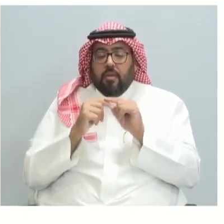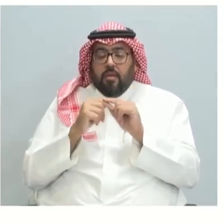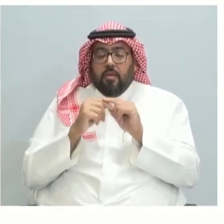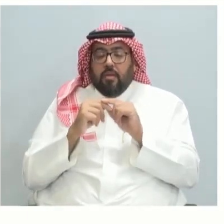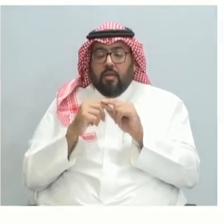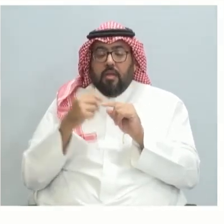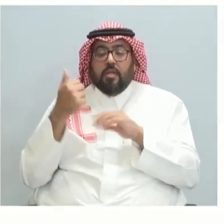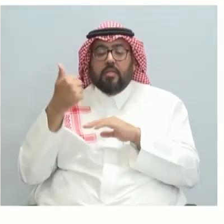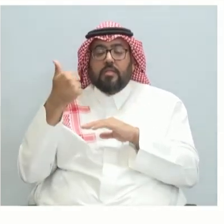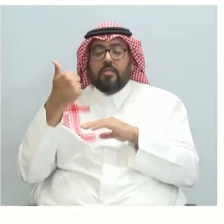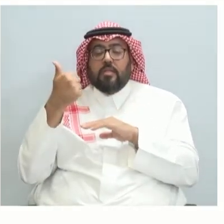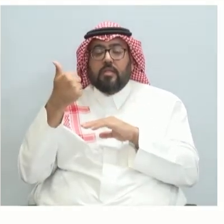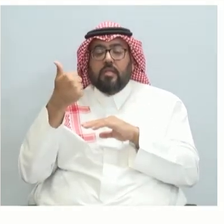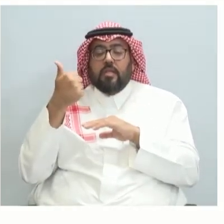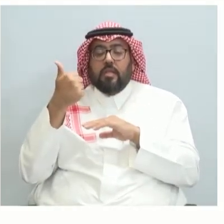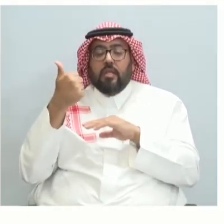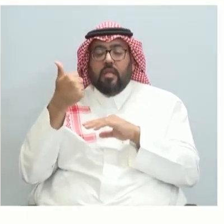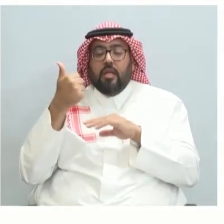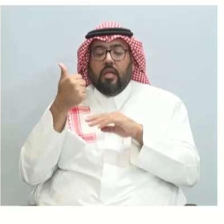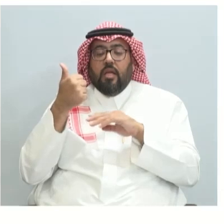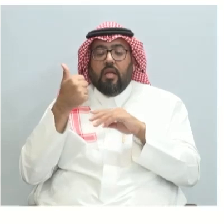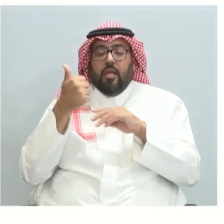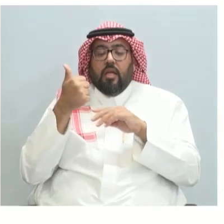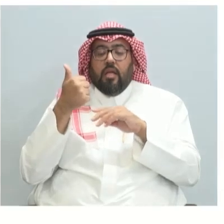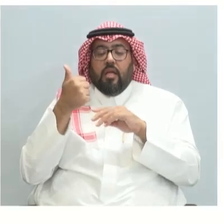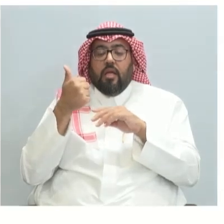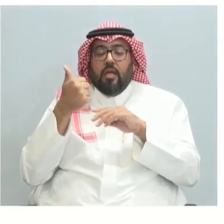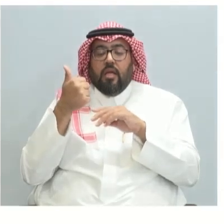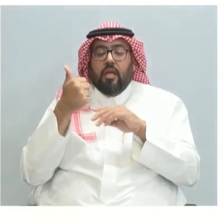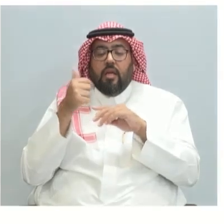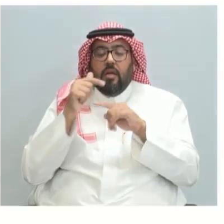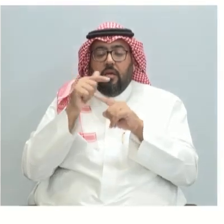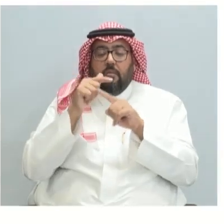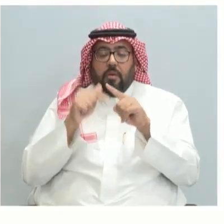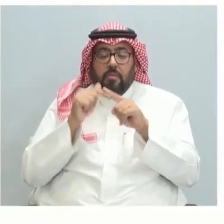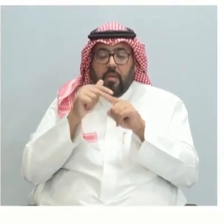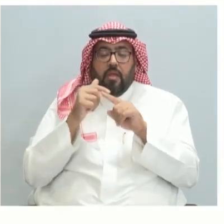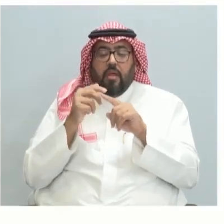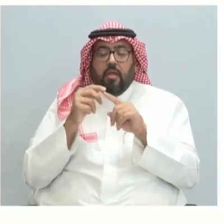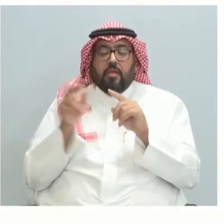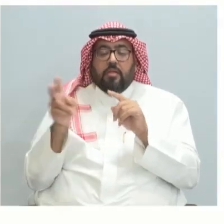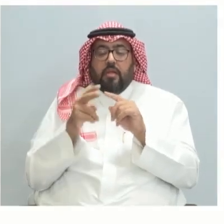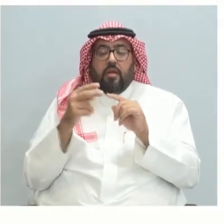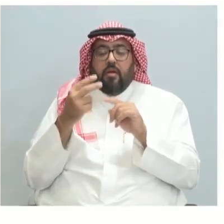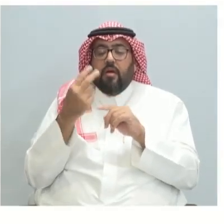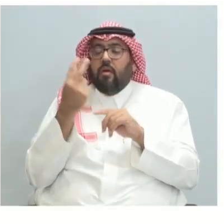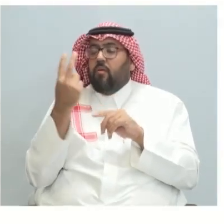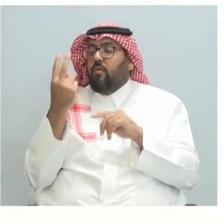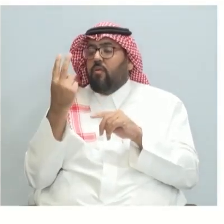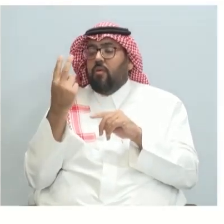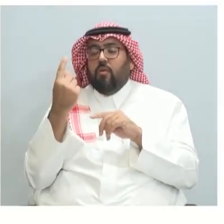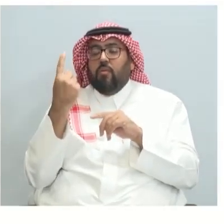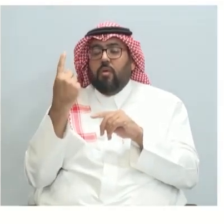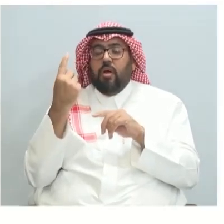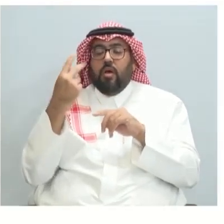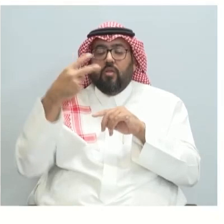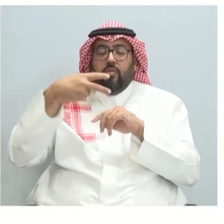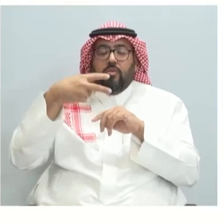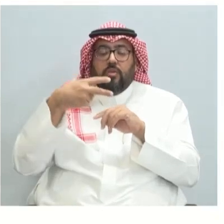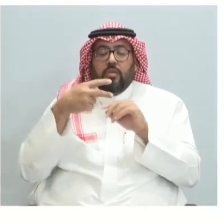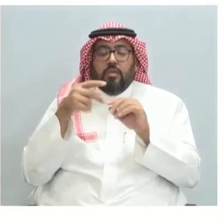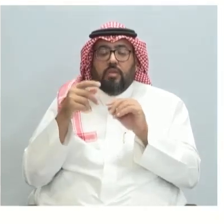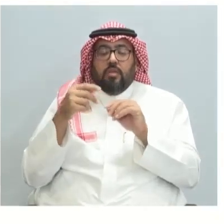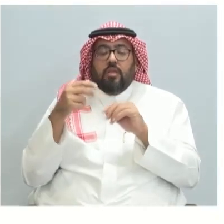بزاويه قياسها 21 درجه هذا هو المتبقي قياس 21 درجه ويمثل الديزل بنسبه سته في